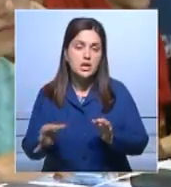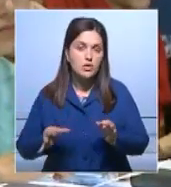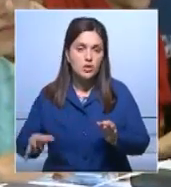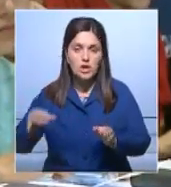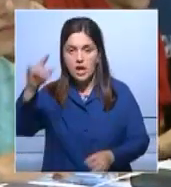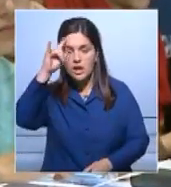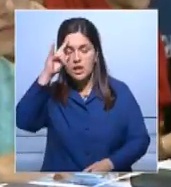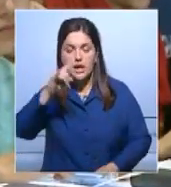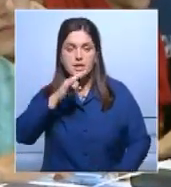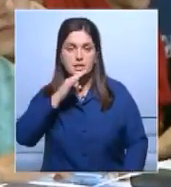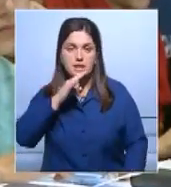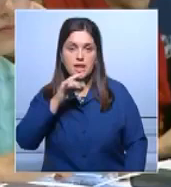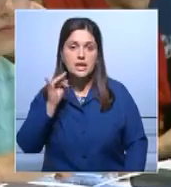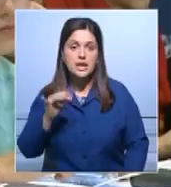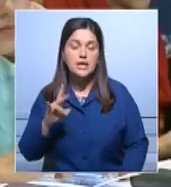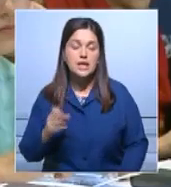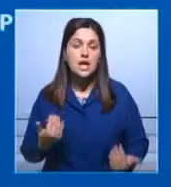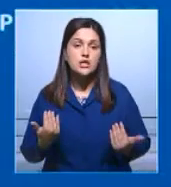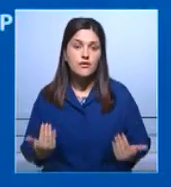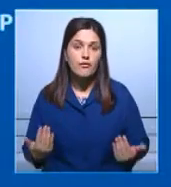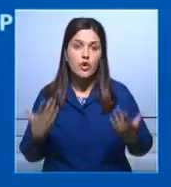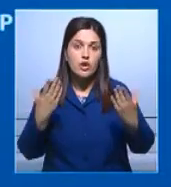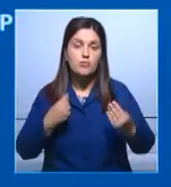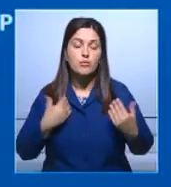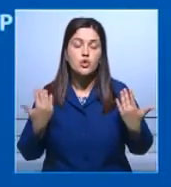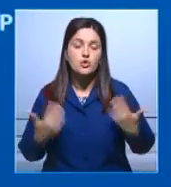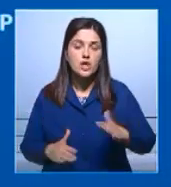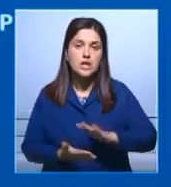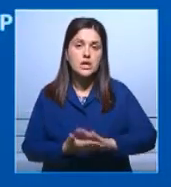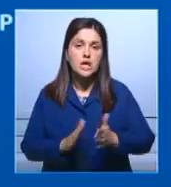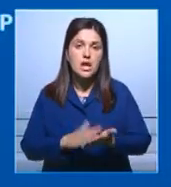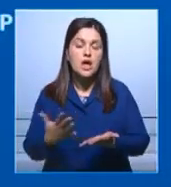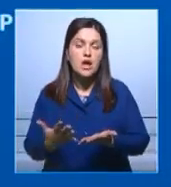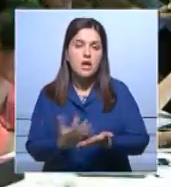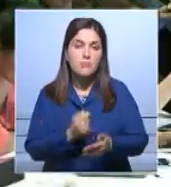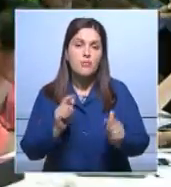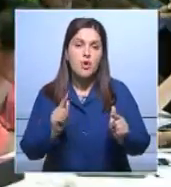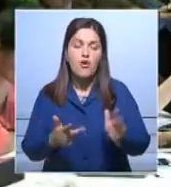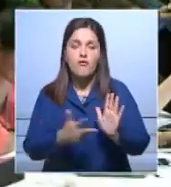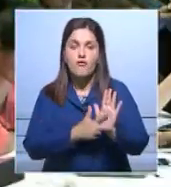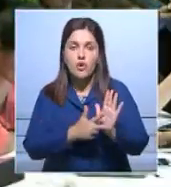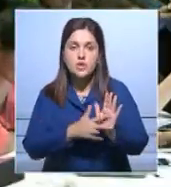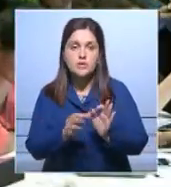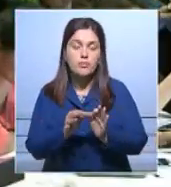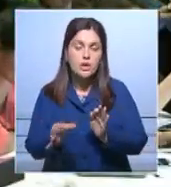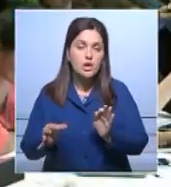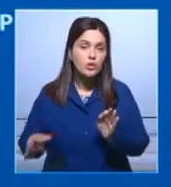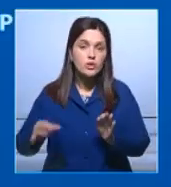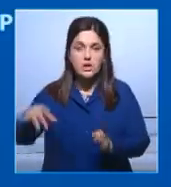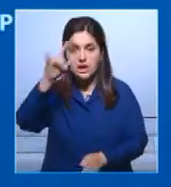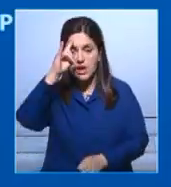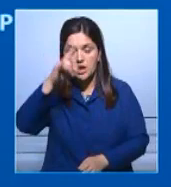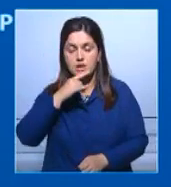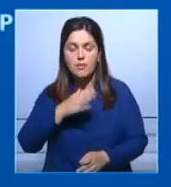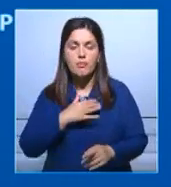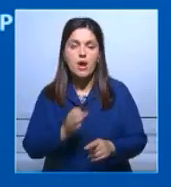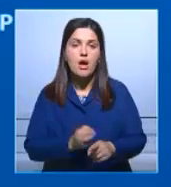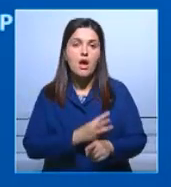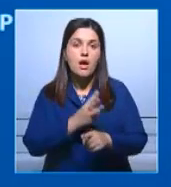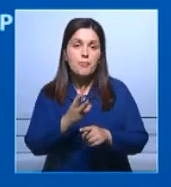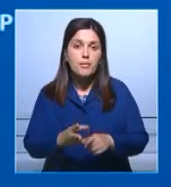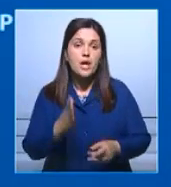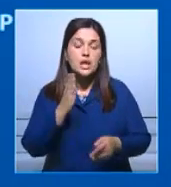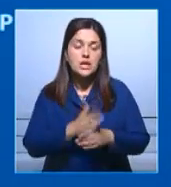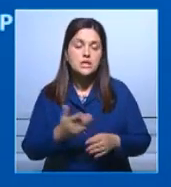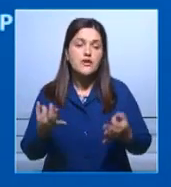нашей республики. И на сегодняшний день мы уже договорились и достигли соглашения с 8 регионами Казахстана. Мы обеспечили так называемый